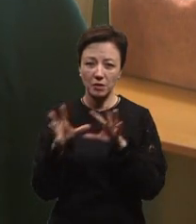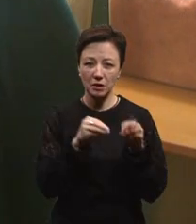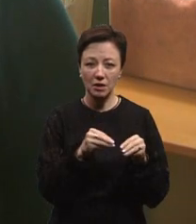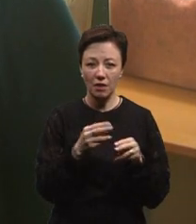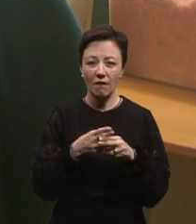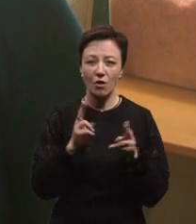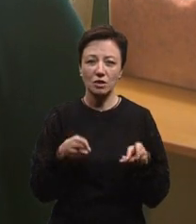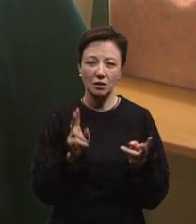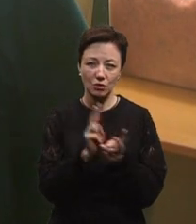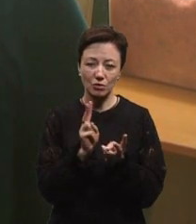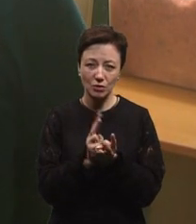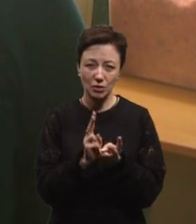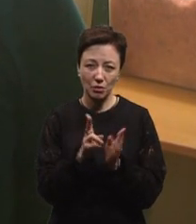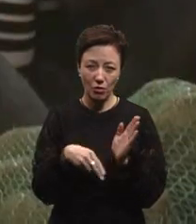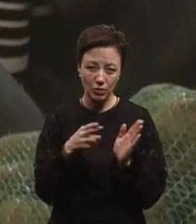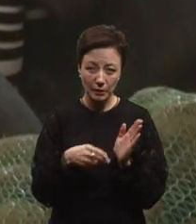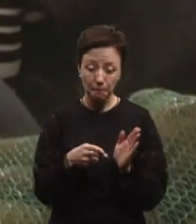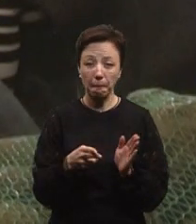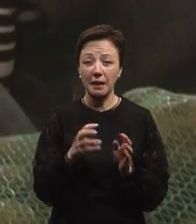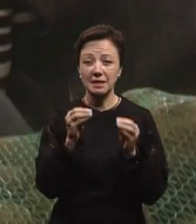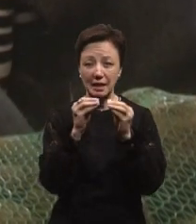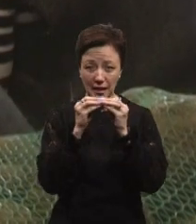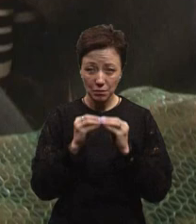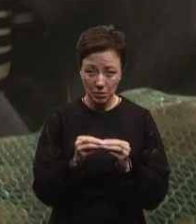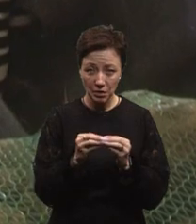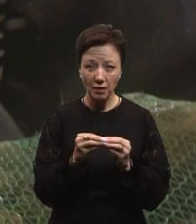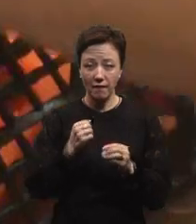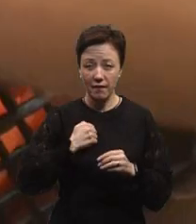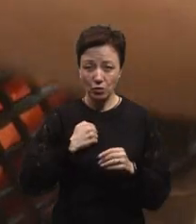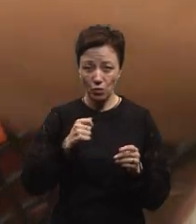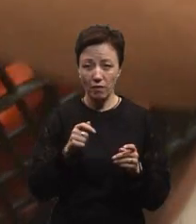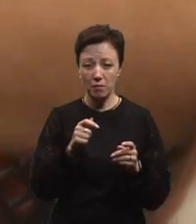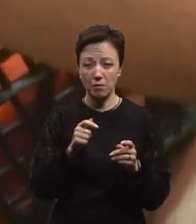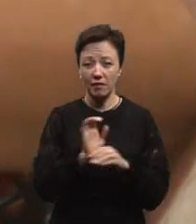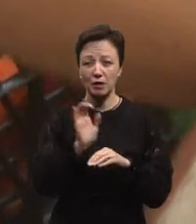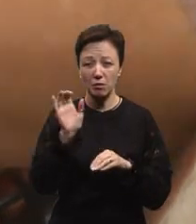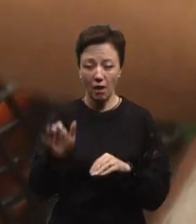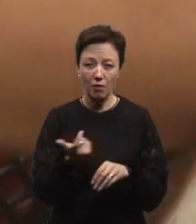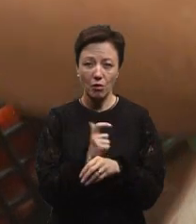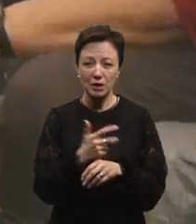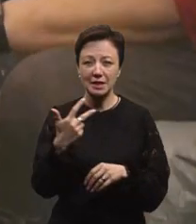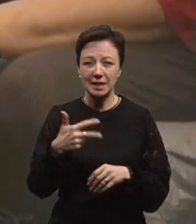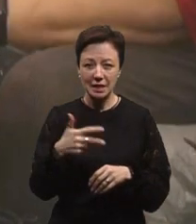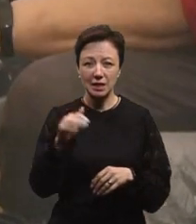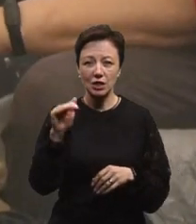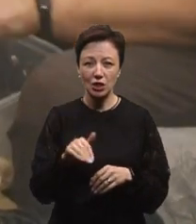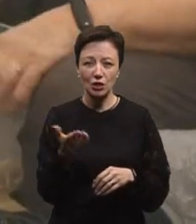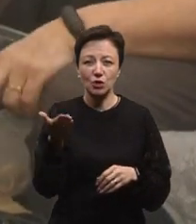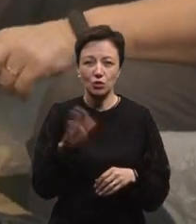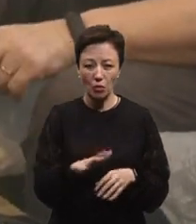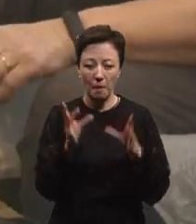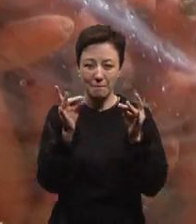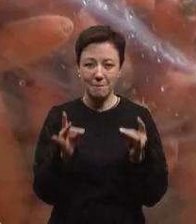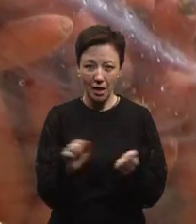транзитні поїзда за словами Ніни Корнієнко за 10 місяців воїнам на передову волонтери відправили понад 30 тисяч сухпайків